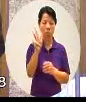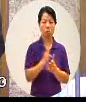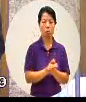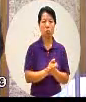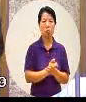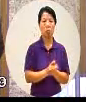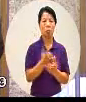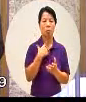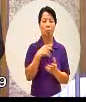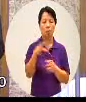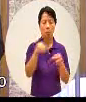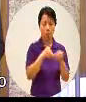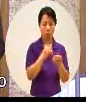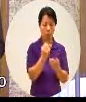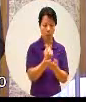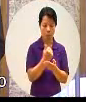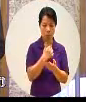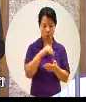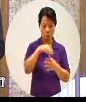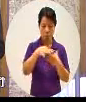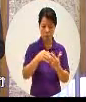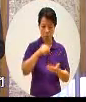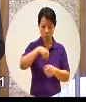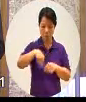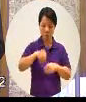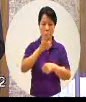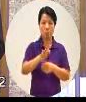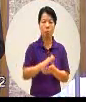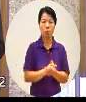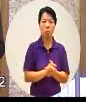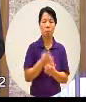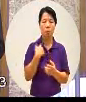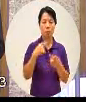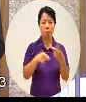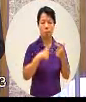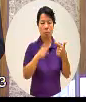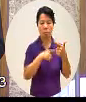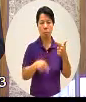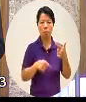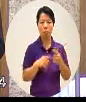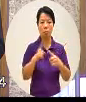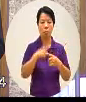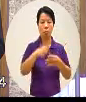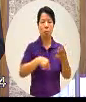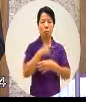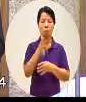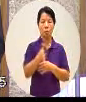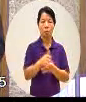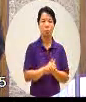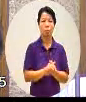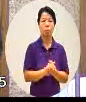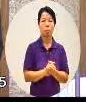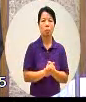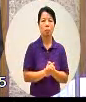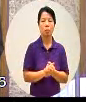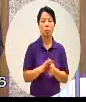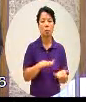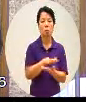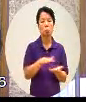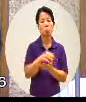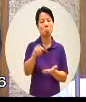式的编制。 我知道正式编制啊，不然你人事里面编六个顾问， 啊不，我们说， 啊不，要问你，啊不，后边编。